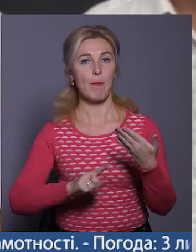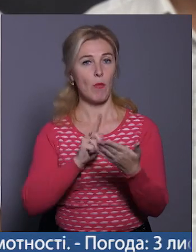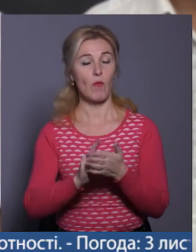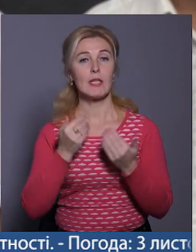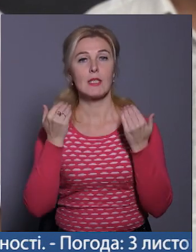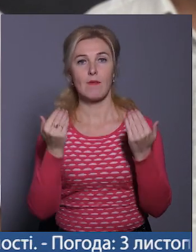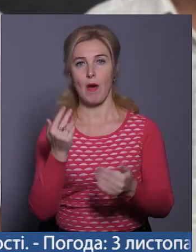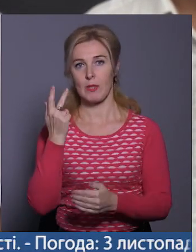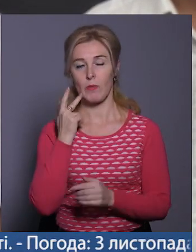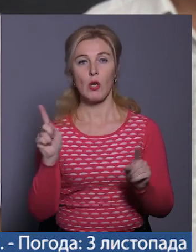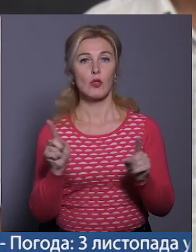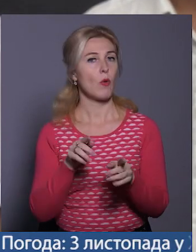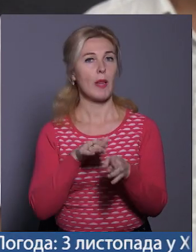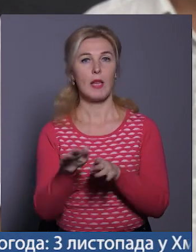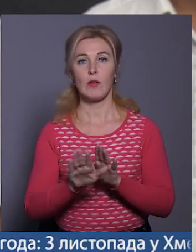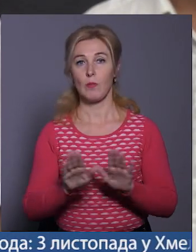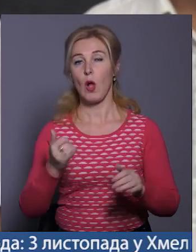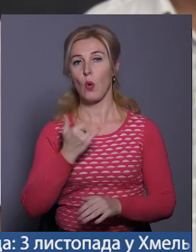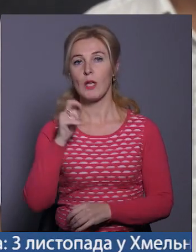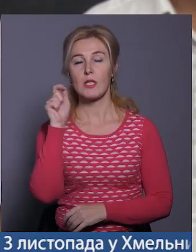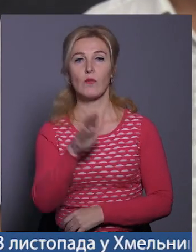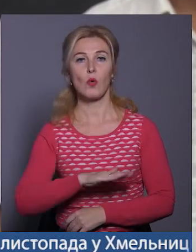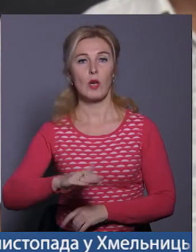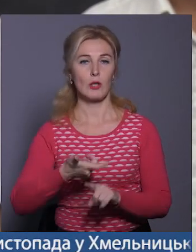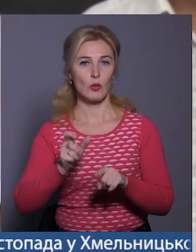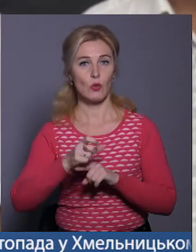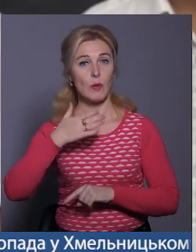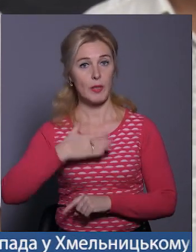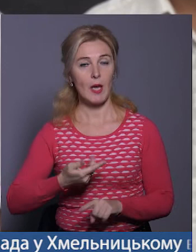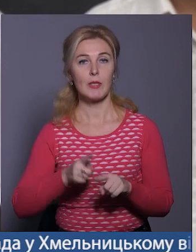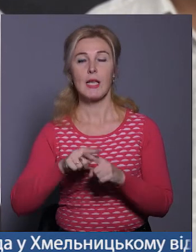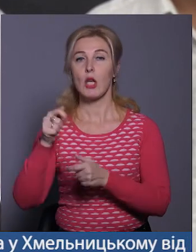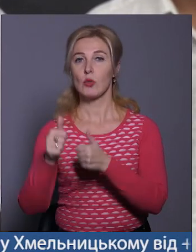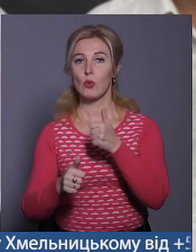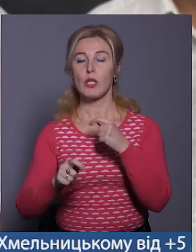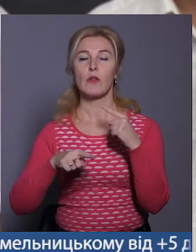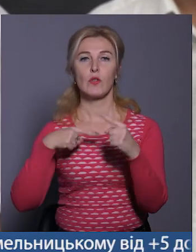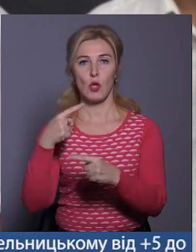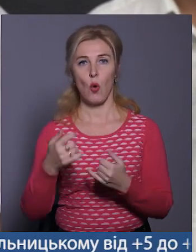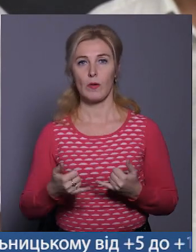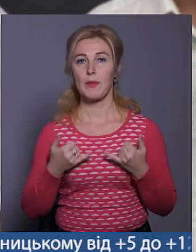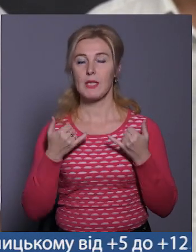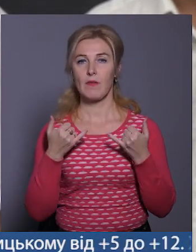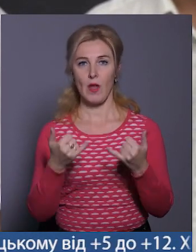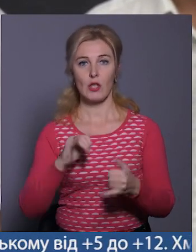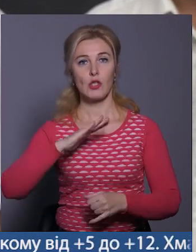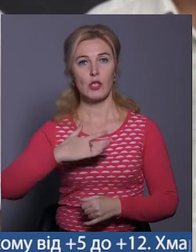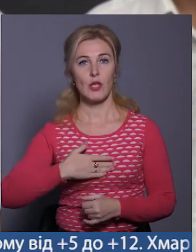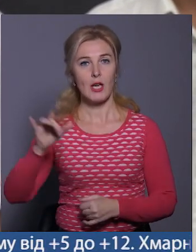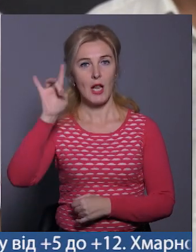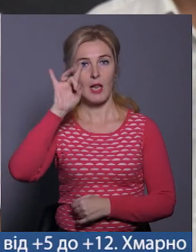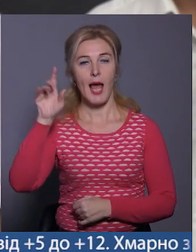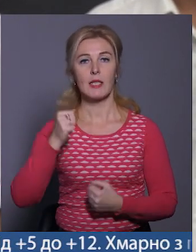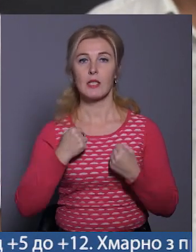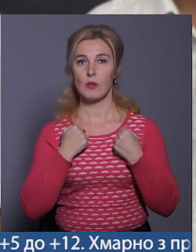завжди, щоб не відбувалося в нас в країні. Дуже приємно, що цей турнір вчергове присвячений нашій легенді